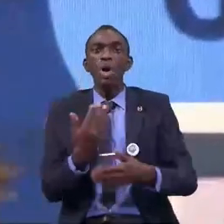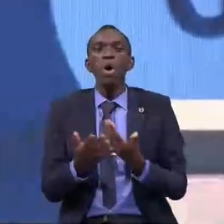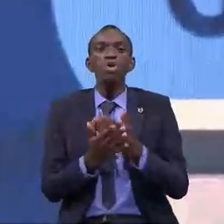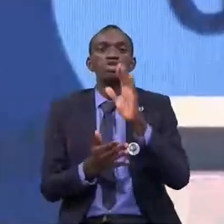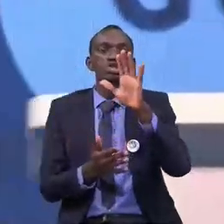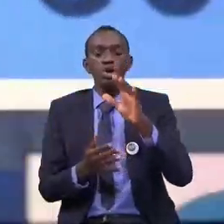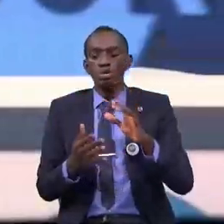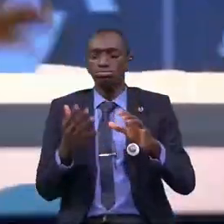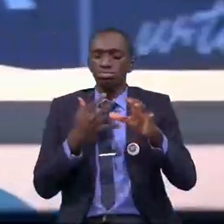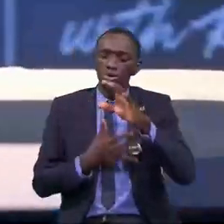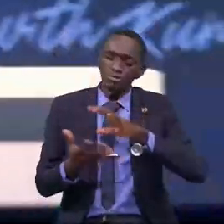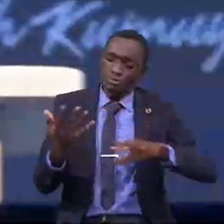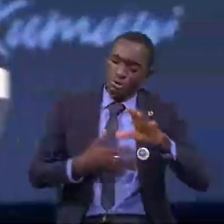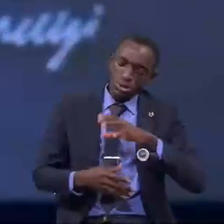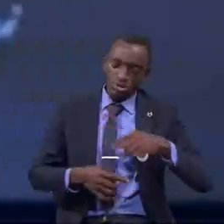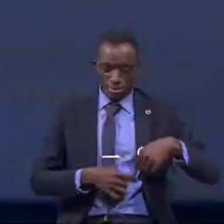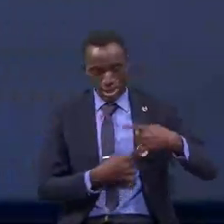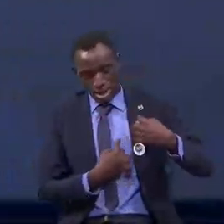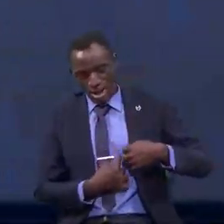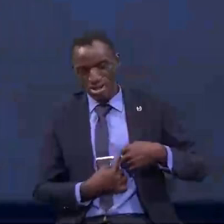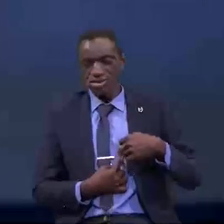confusion soit ôtée de ton cœur,